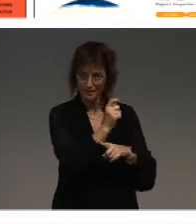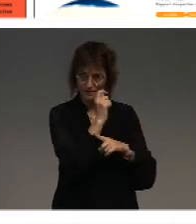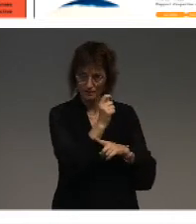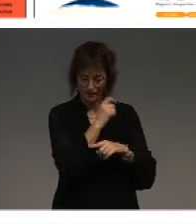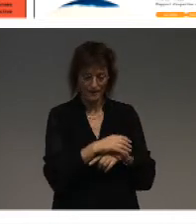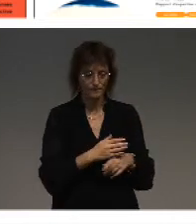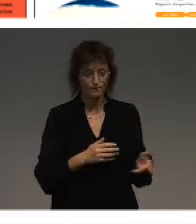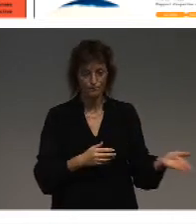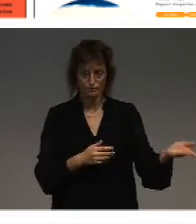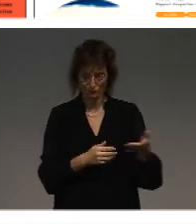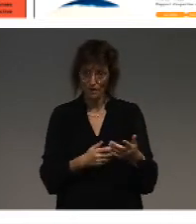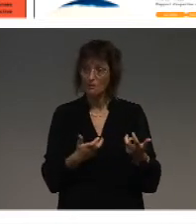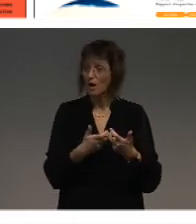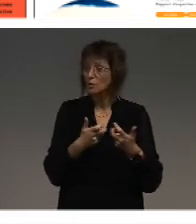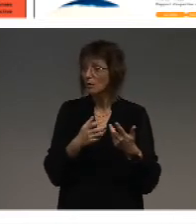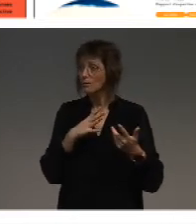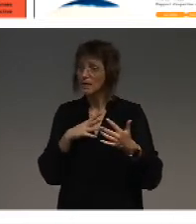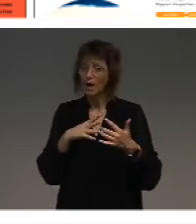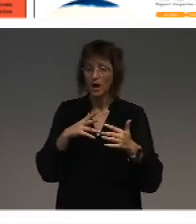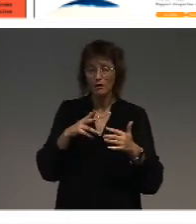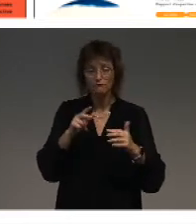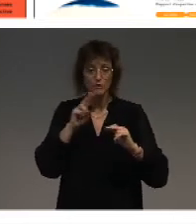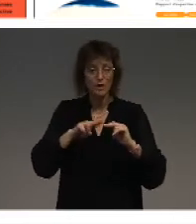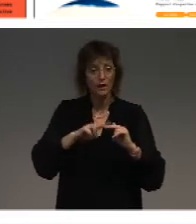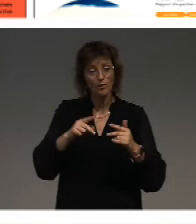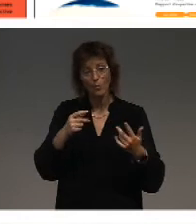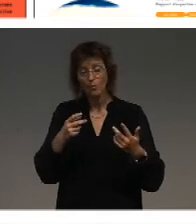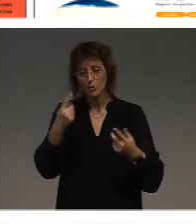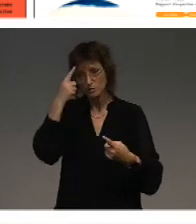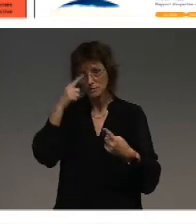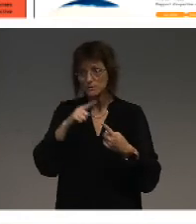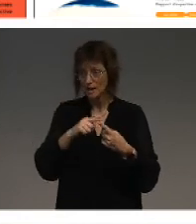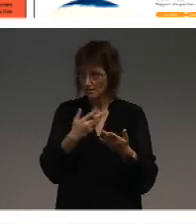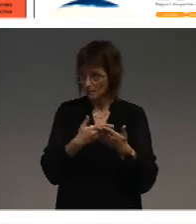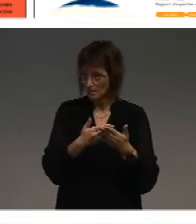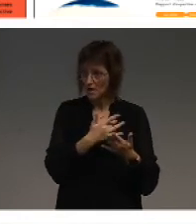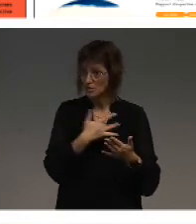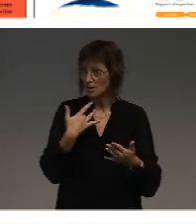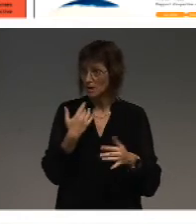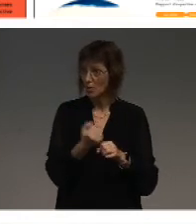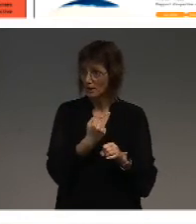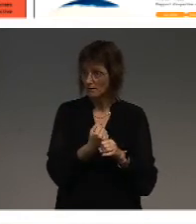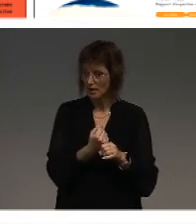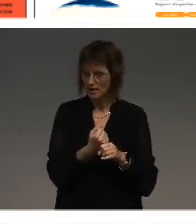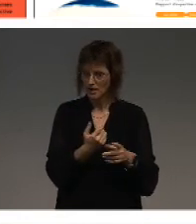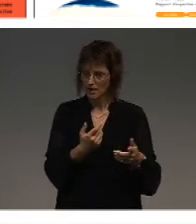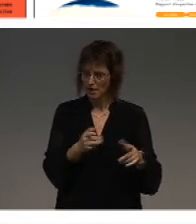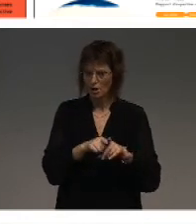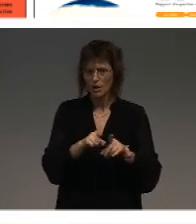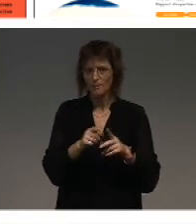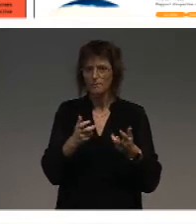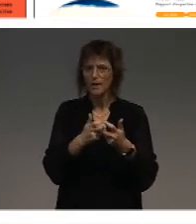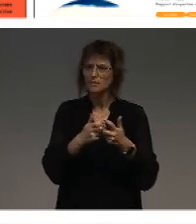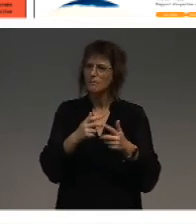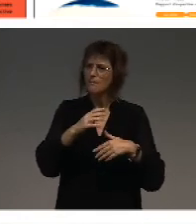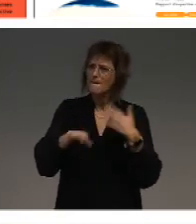des travaux qu'on mène régulièrement autour de la santé au travail à l'agence. On contribue à l'évolution de l'arrêté des substances, des mélanges et